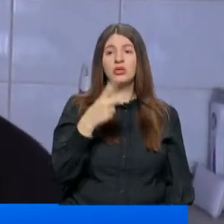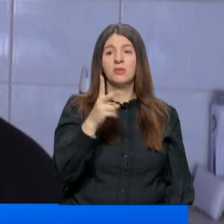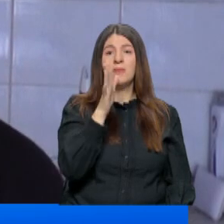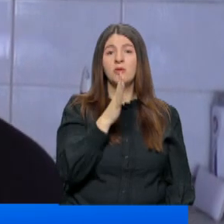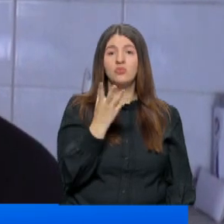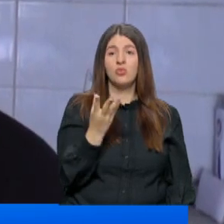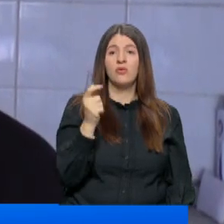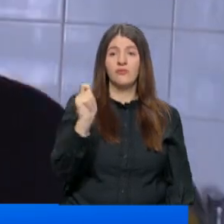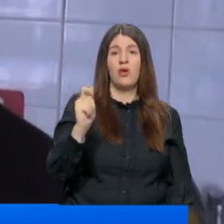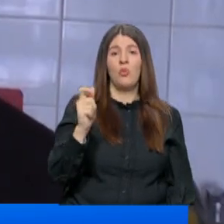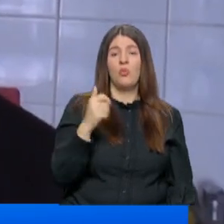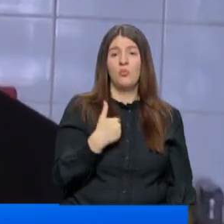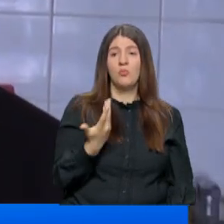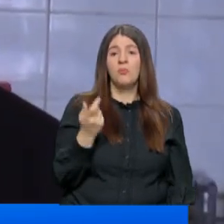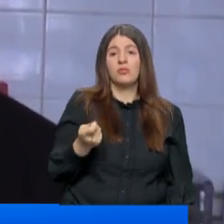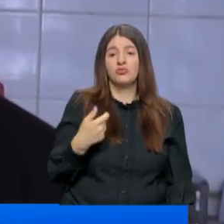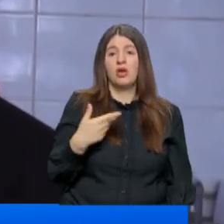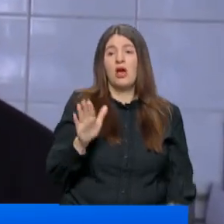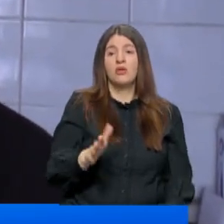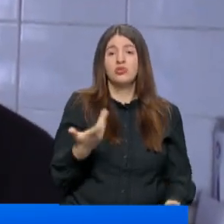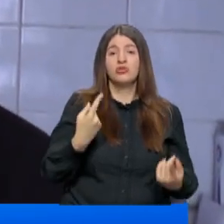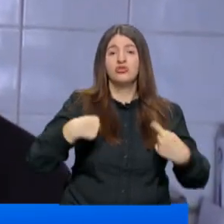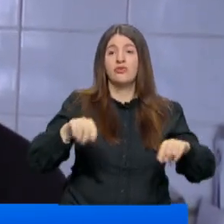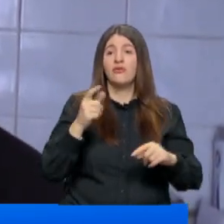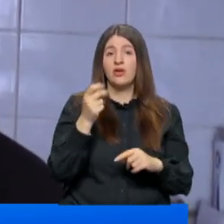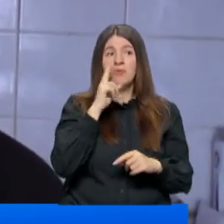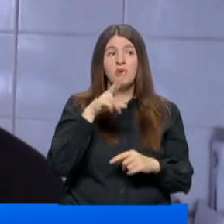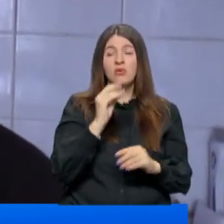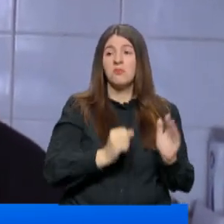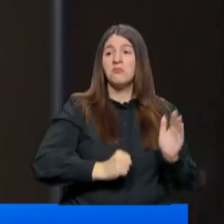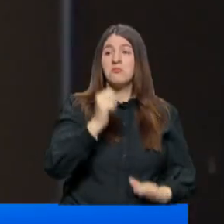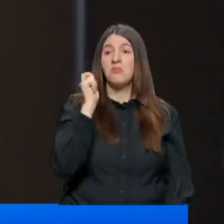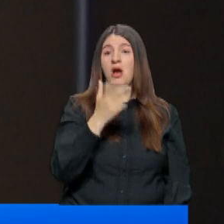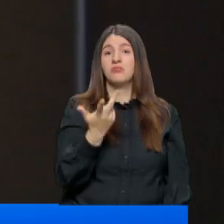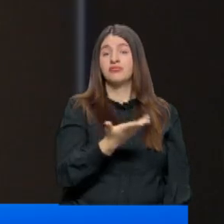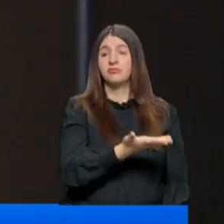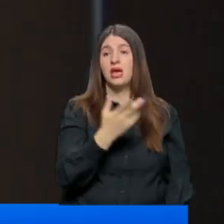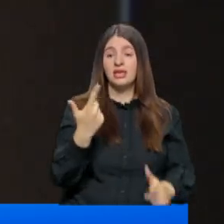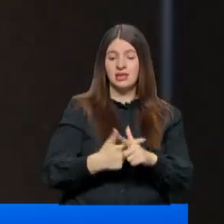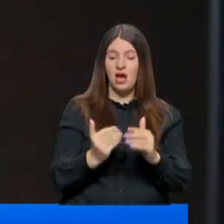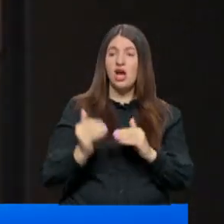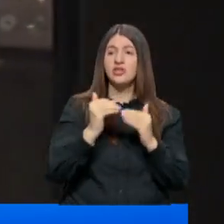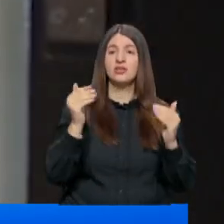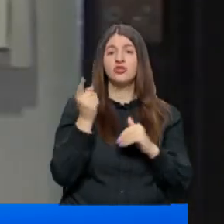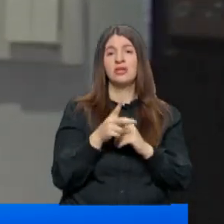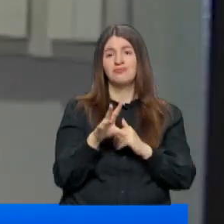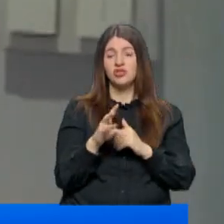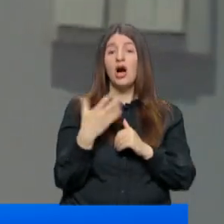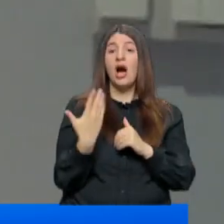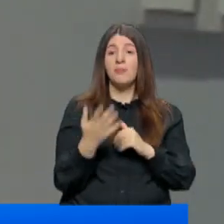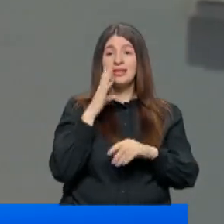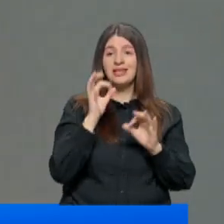2500 lira veriyoruz. Mecburiyetten kaldık çünkü çevremizdeki fiyatlar da daha yüksekti. Kira artış sınırlaması %25